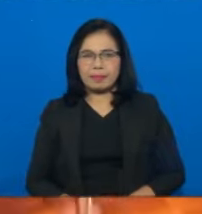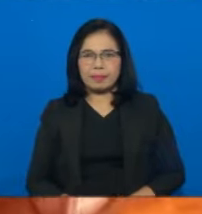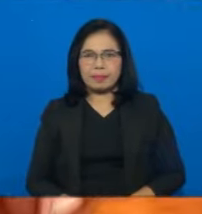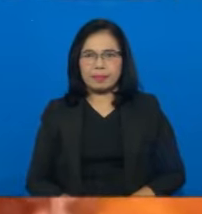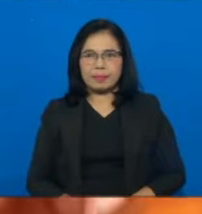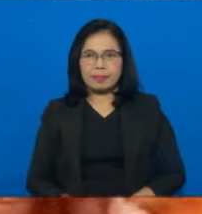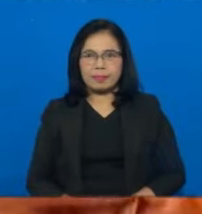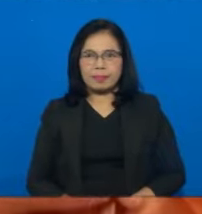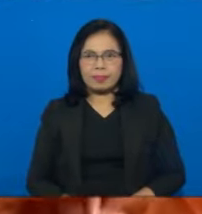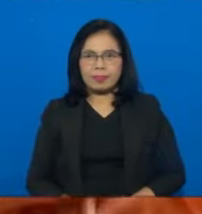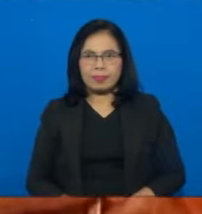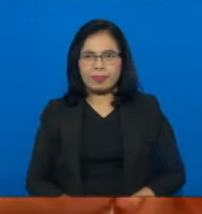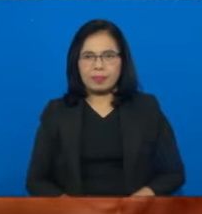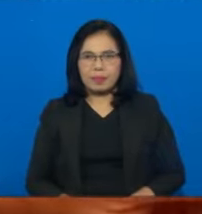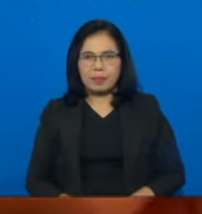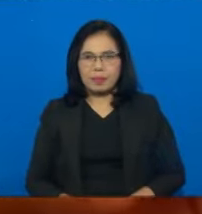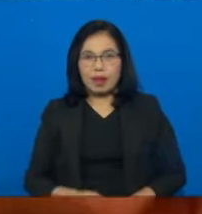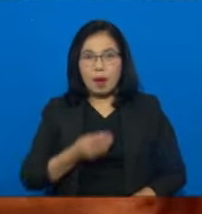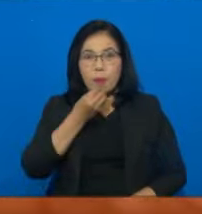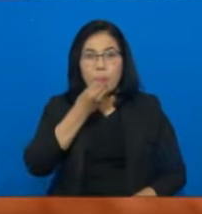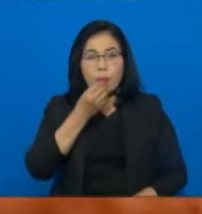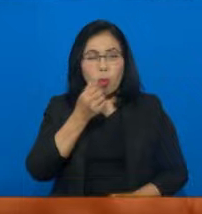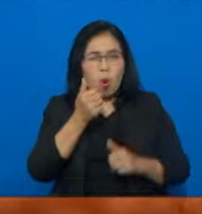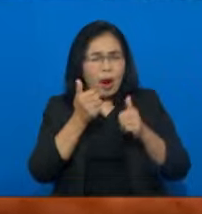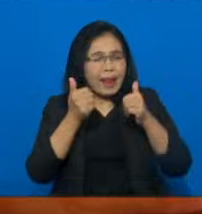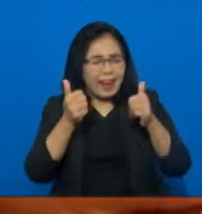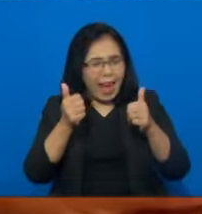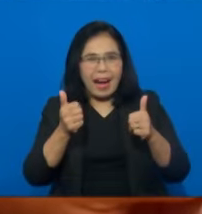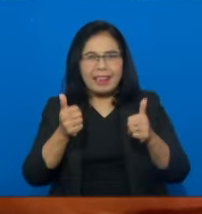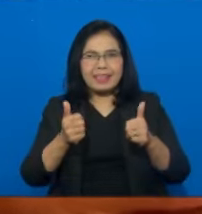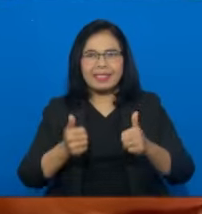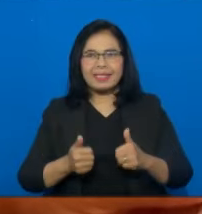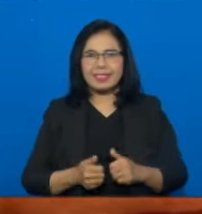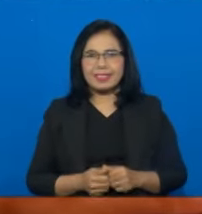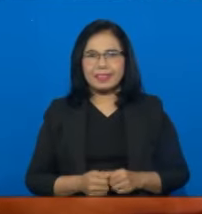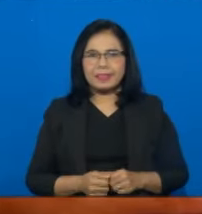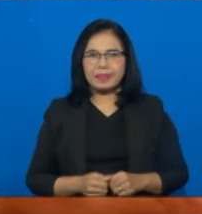Wah, mantap, luar biasa. Wah, luar biasa. Bagus menunya.